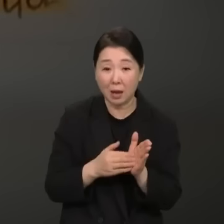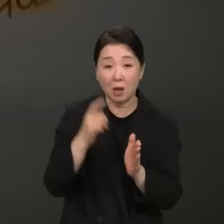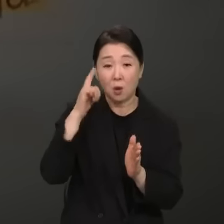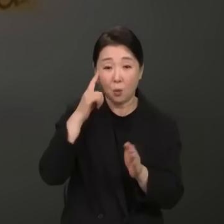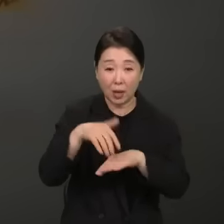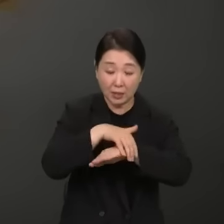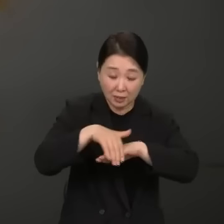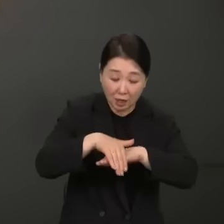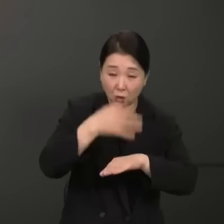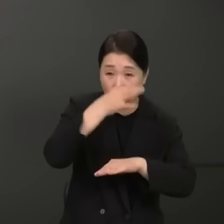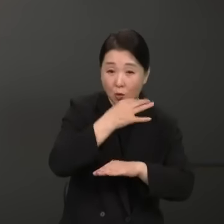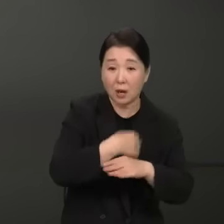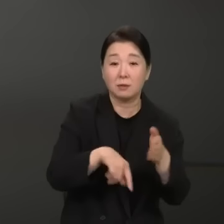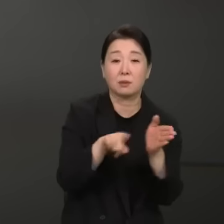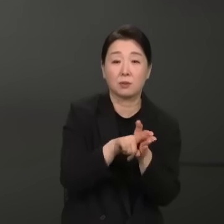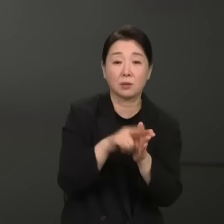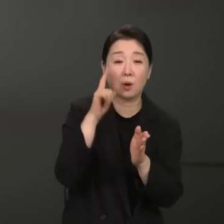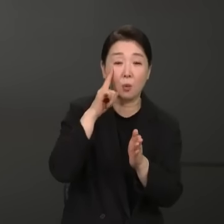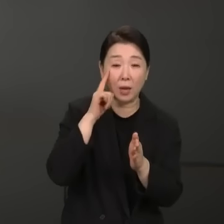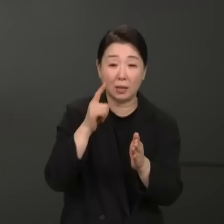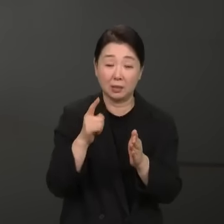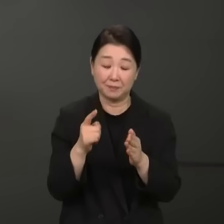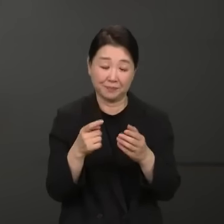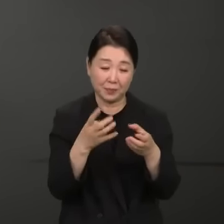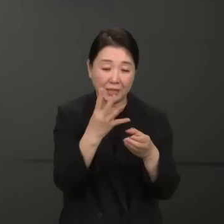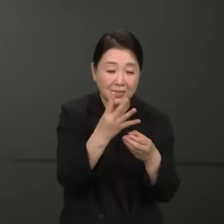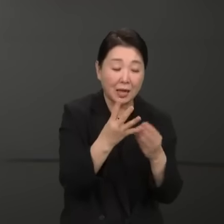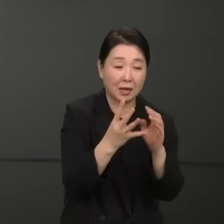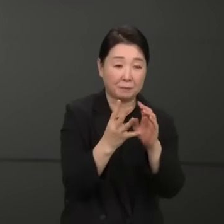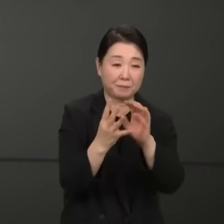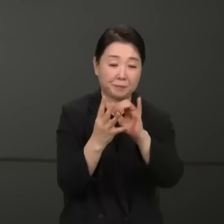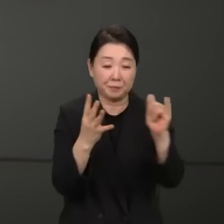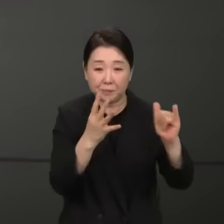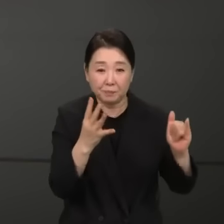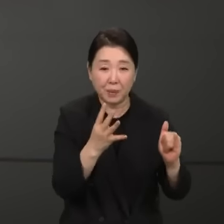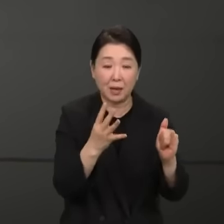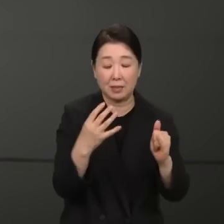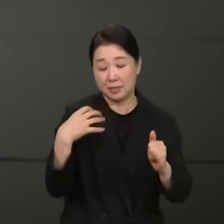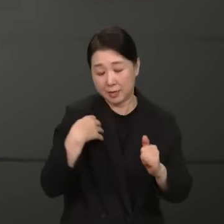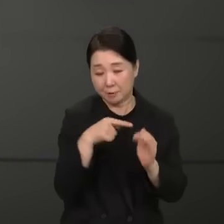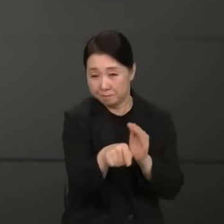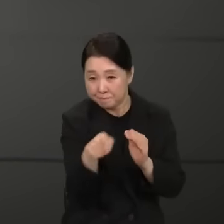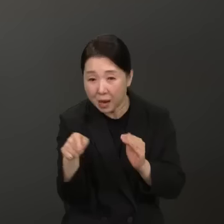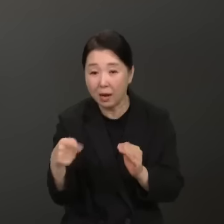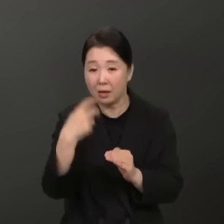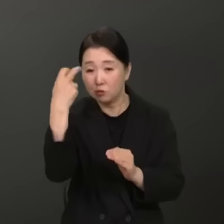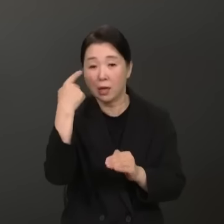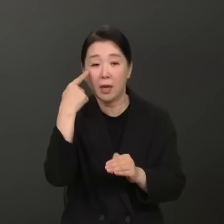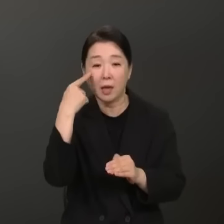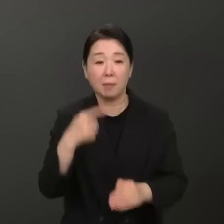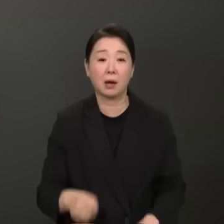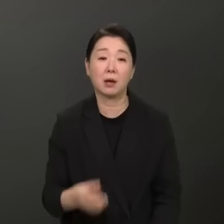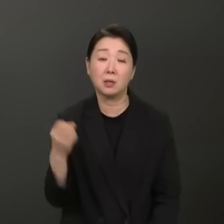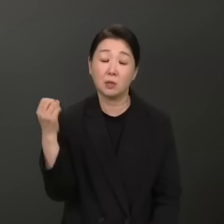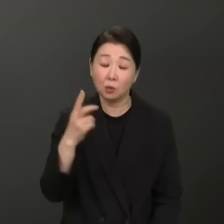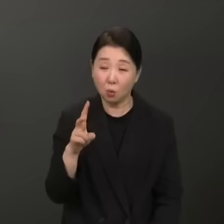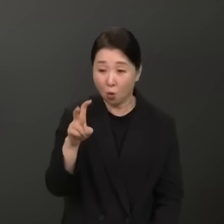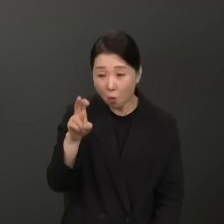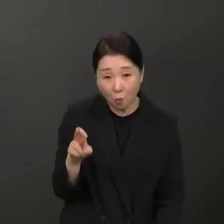효과를 증대시키기 위해 4인 1개조로 책임지고 찔러가면서 확인하라는 지시와 함께 특히